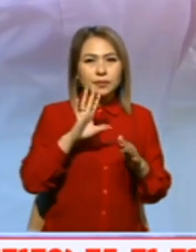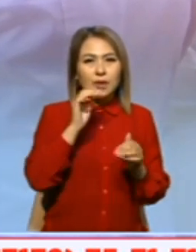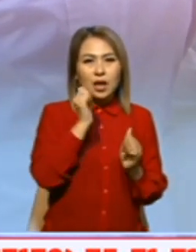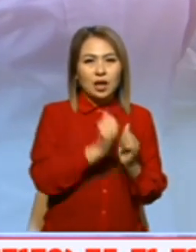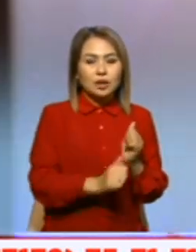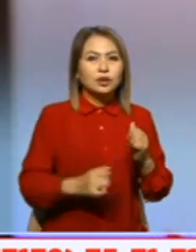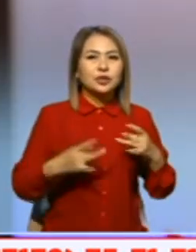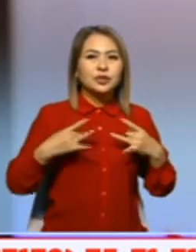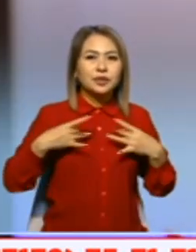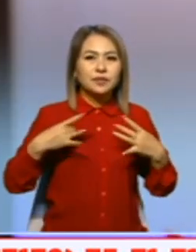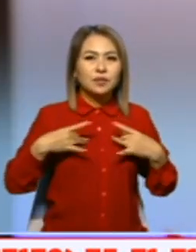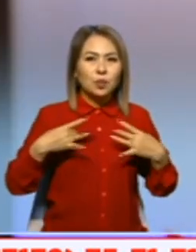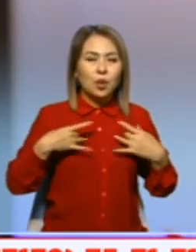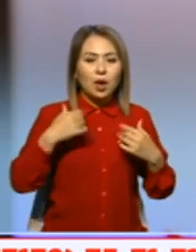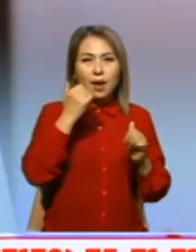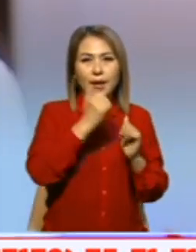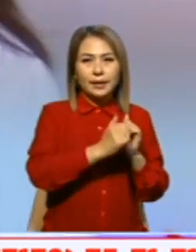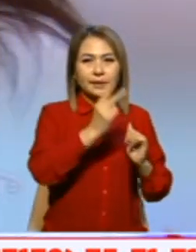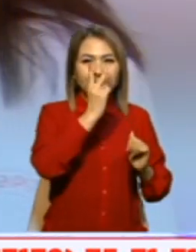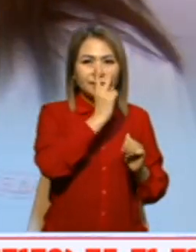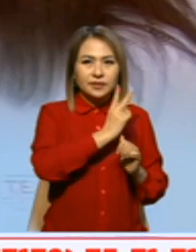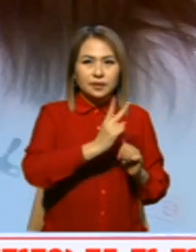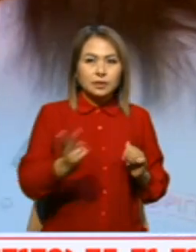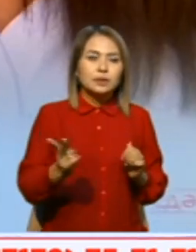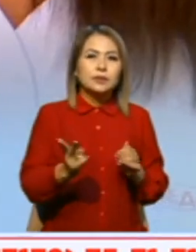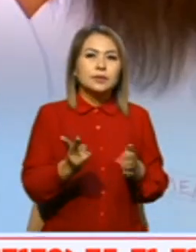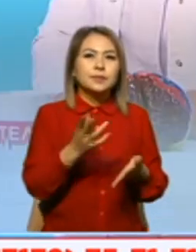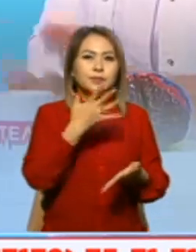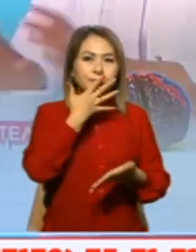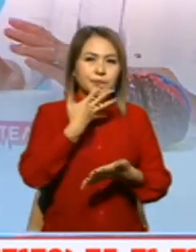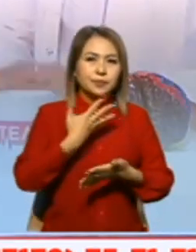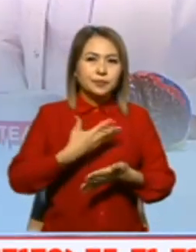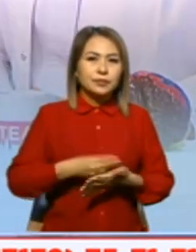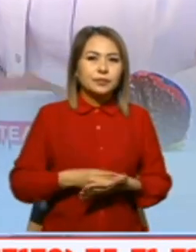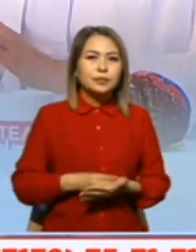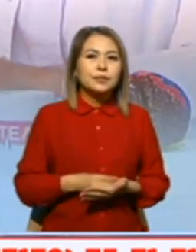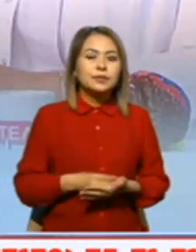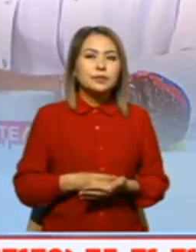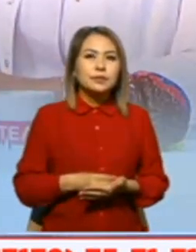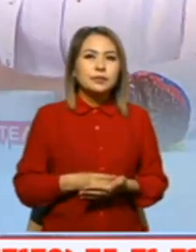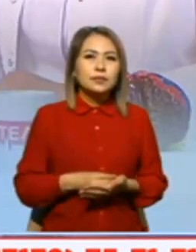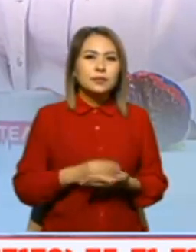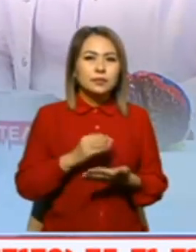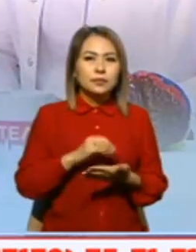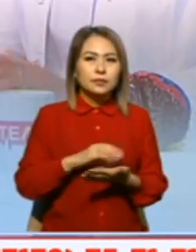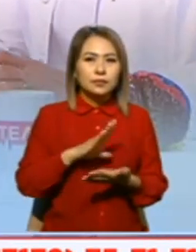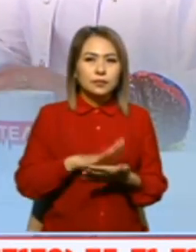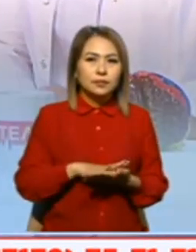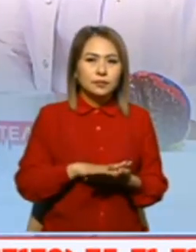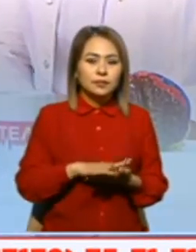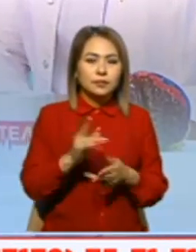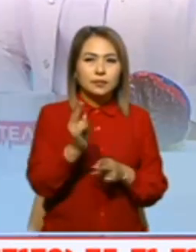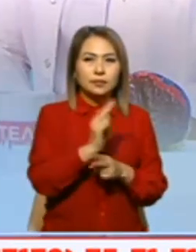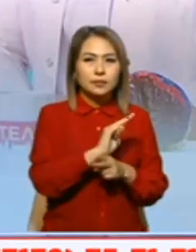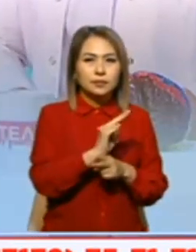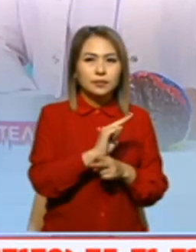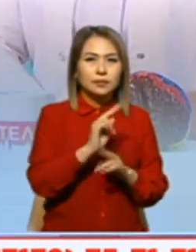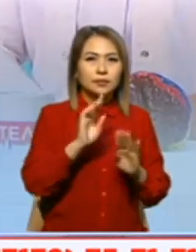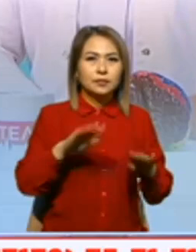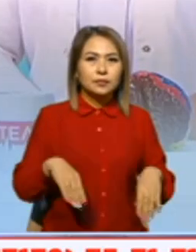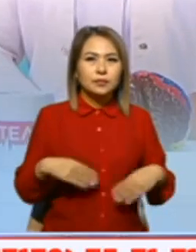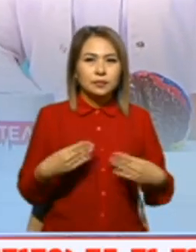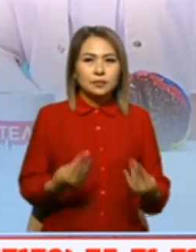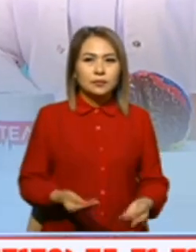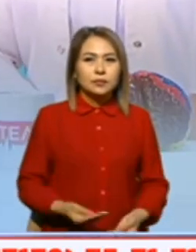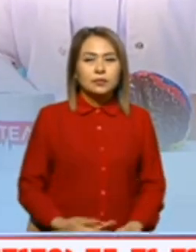невролог әр балаға қарап, өзінше, әр баланың өзінің бағалысына қарап, емін береді. Тағы